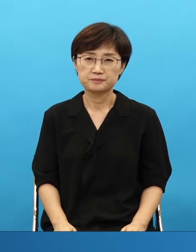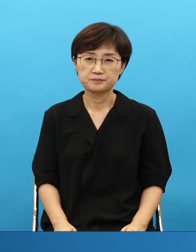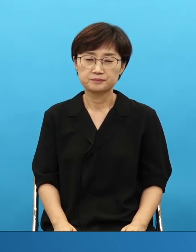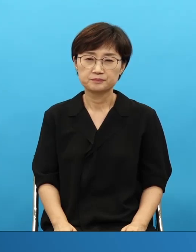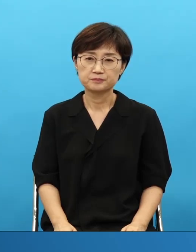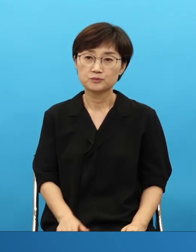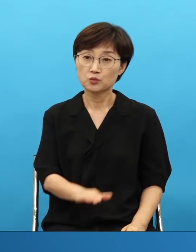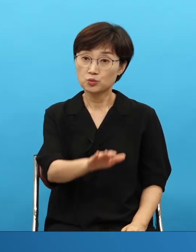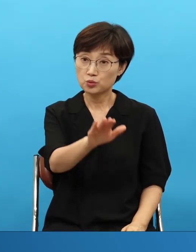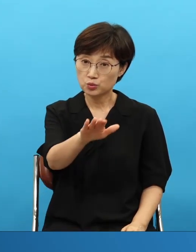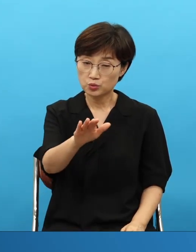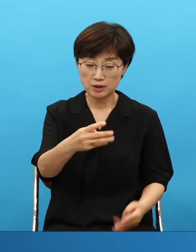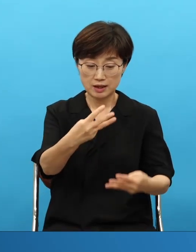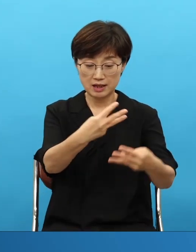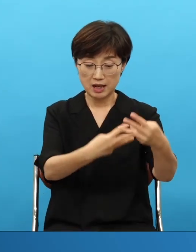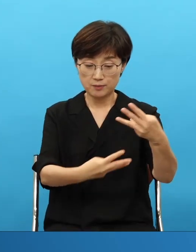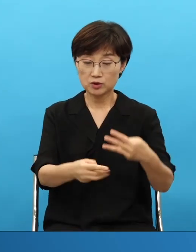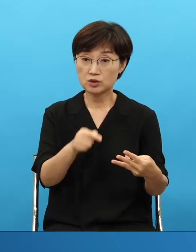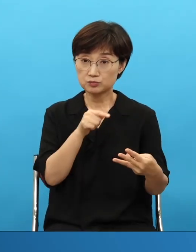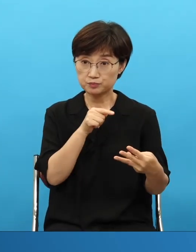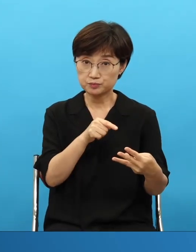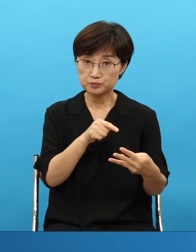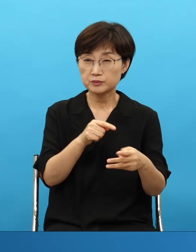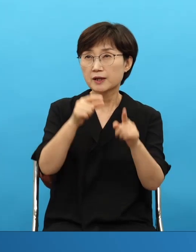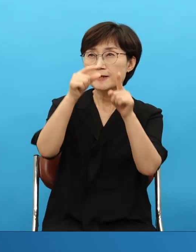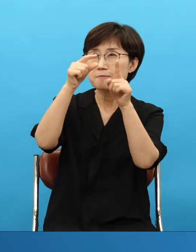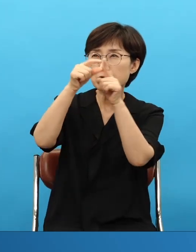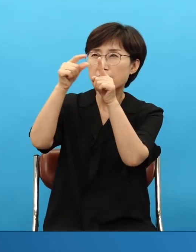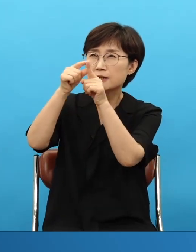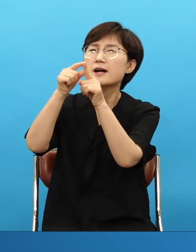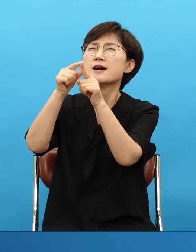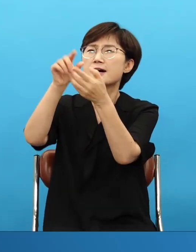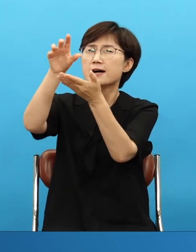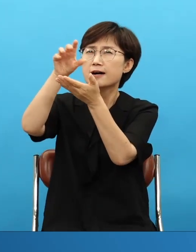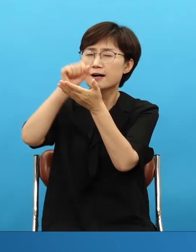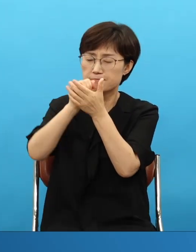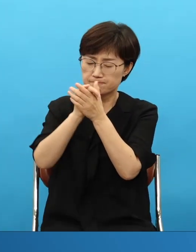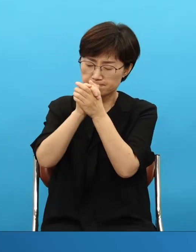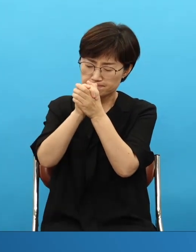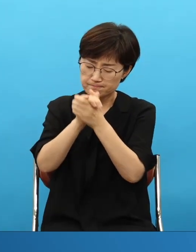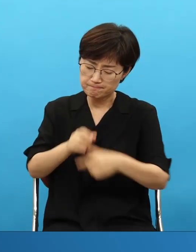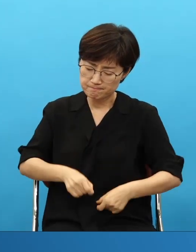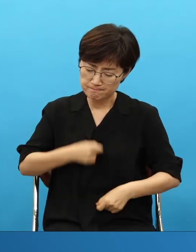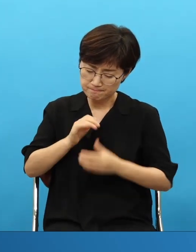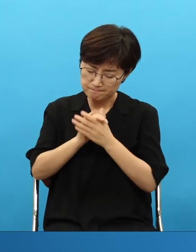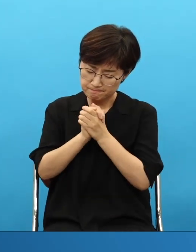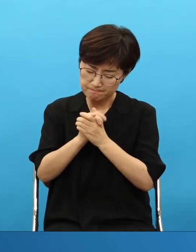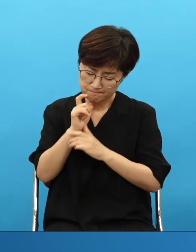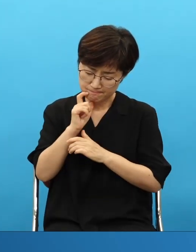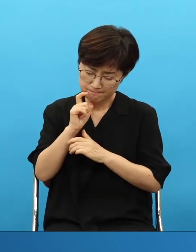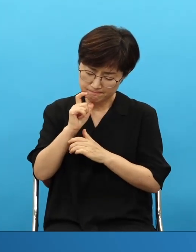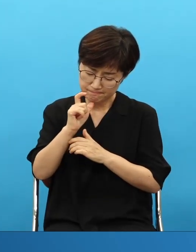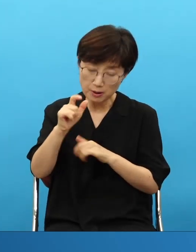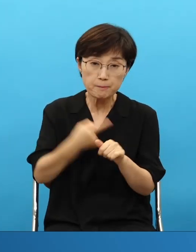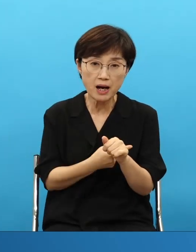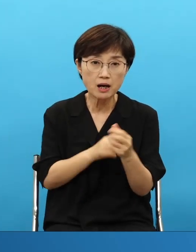우리 렘넌트들이 이 기도하고 있으면 이 응답부터 와요.